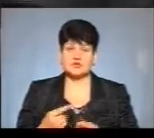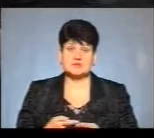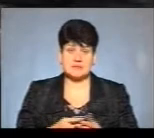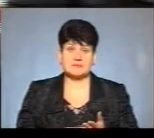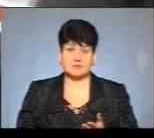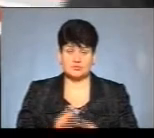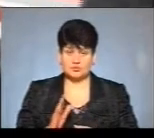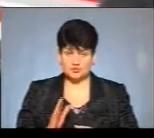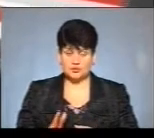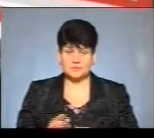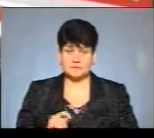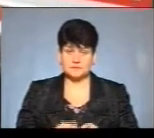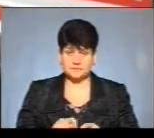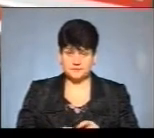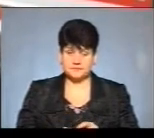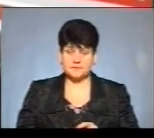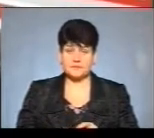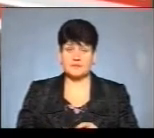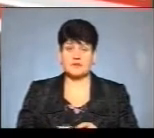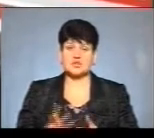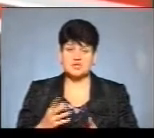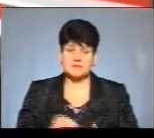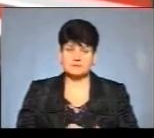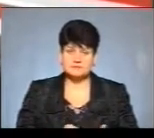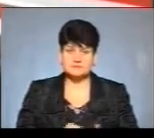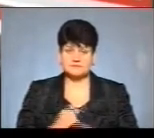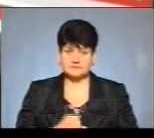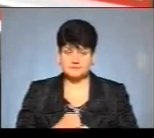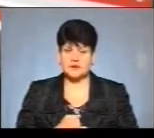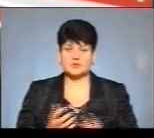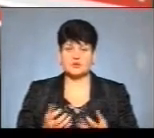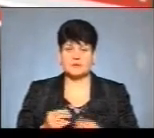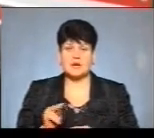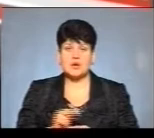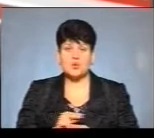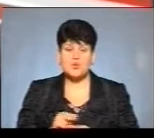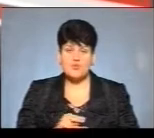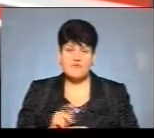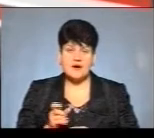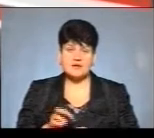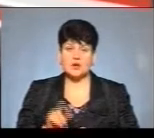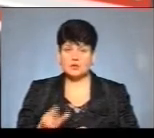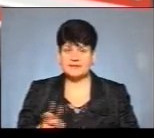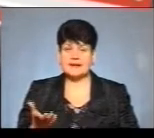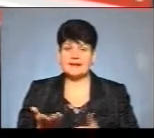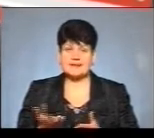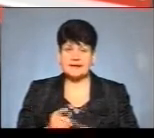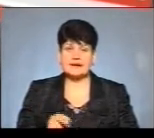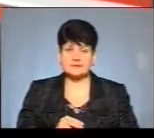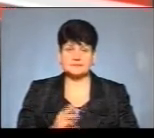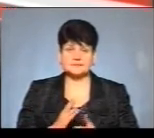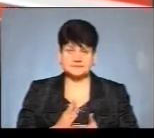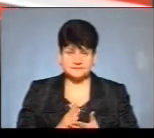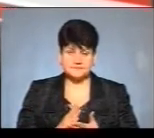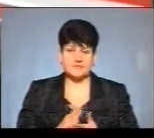підтверджено діагностикою, обстежували ще раз і отримували лікування. Тому що людина, яка лікується, вона